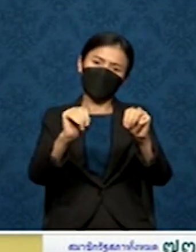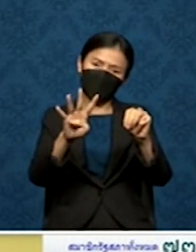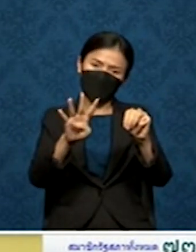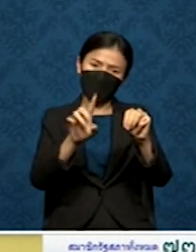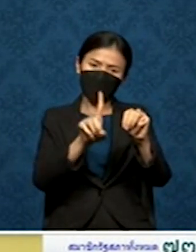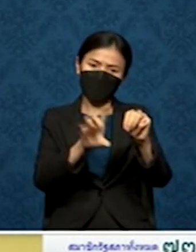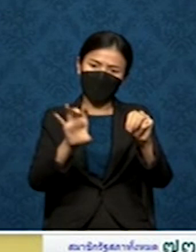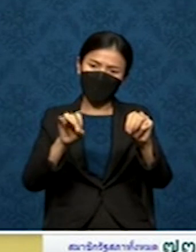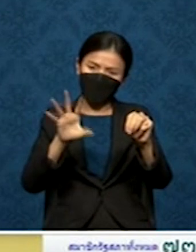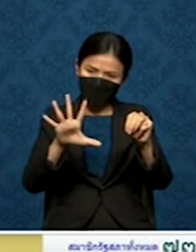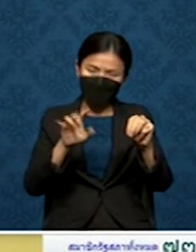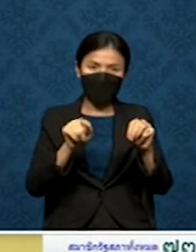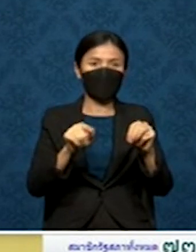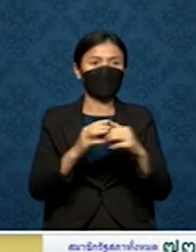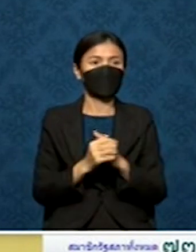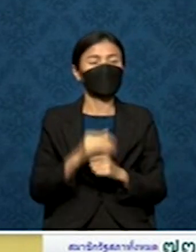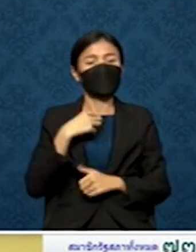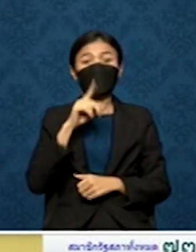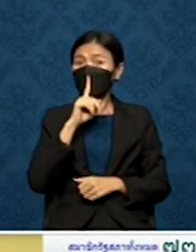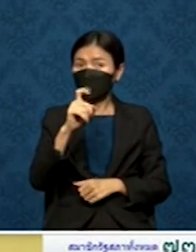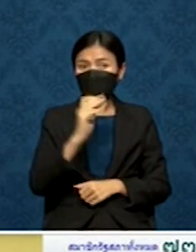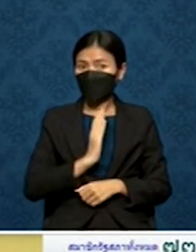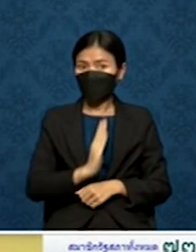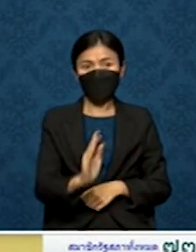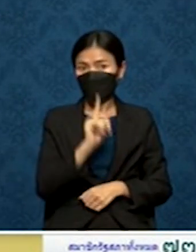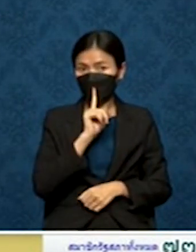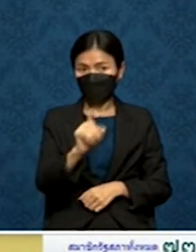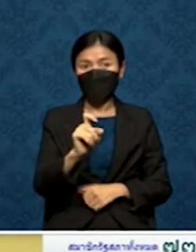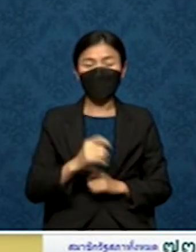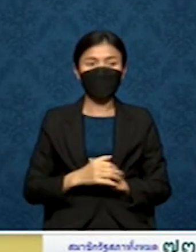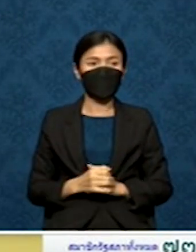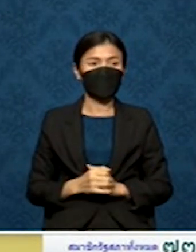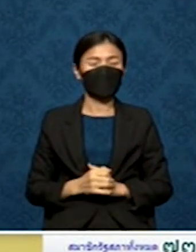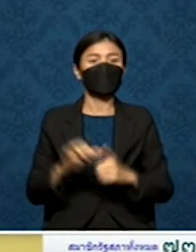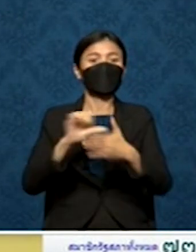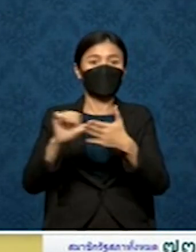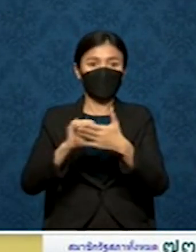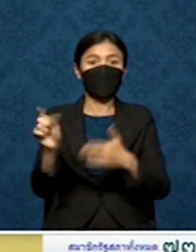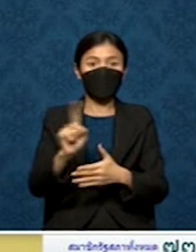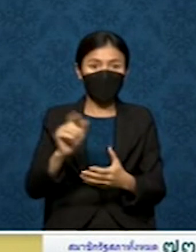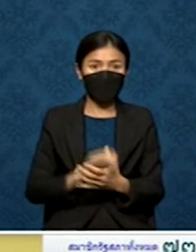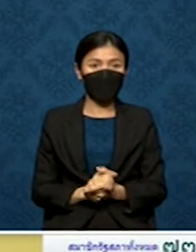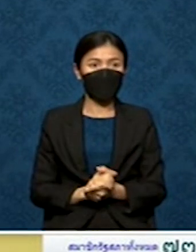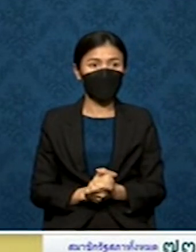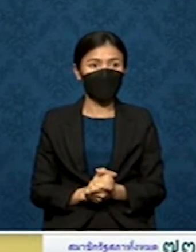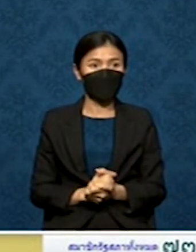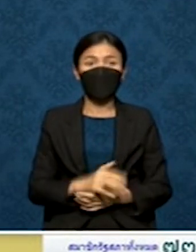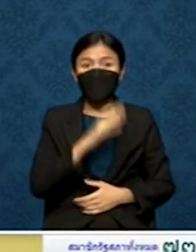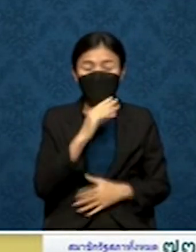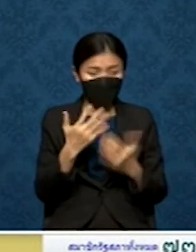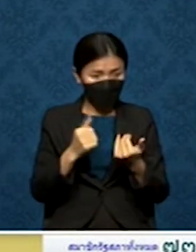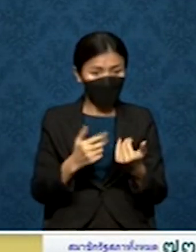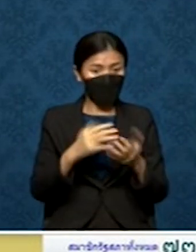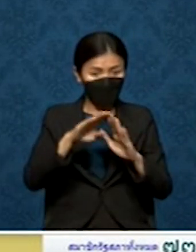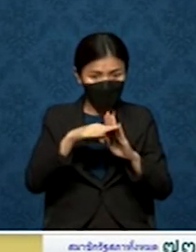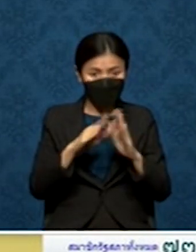เนี่ยผมถามตรงๆอ่ะท่านจะแก้ยังไงในชั้นแปรยติอ่ะ